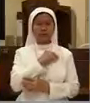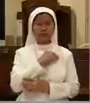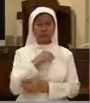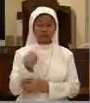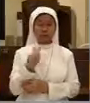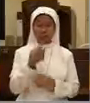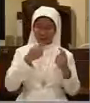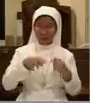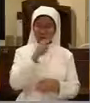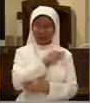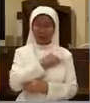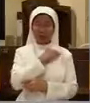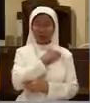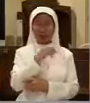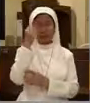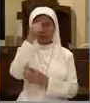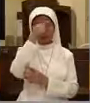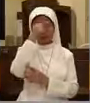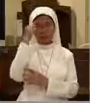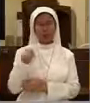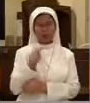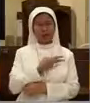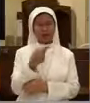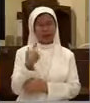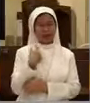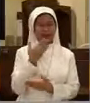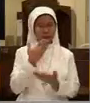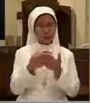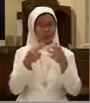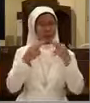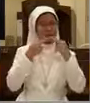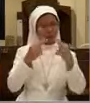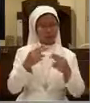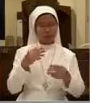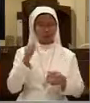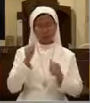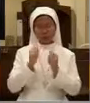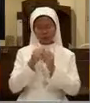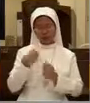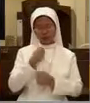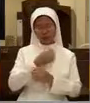news. And out of love, we want to share the good news.